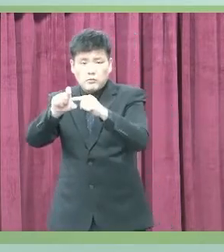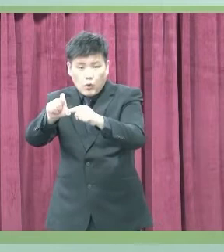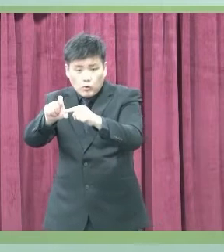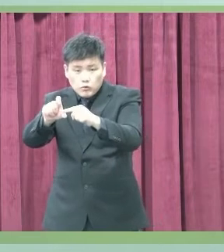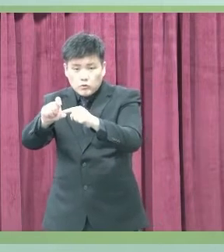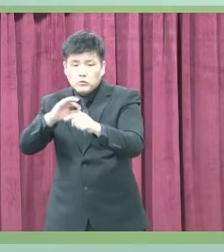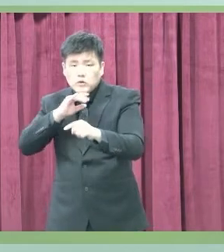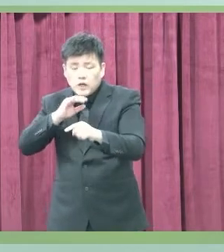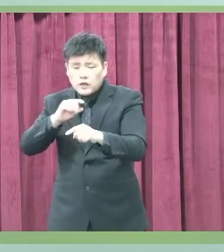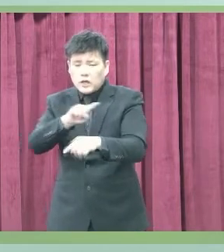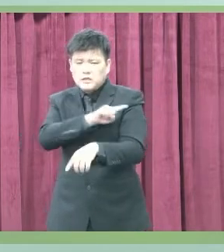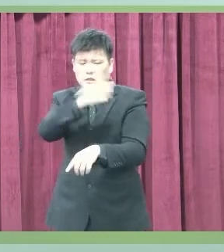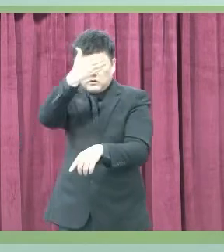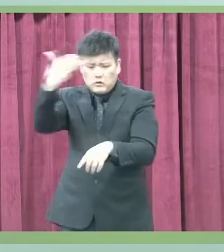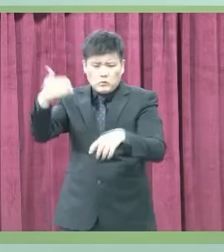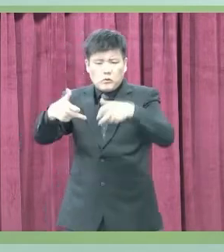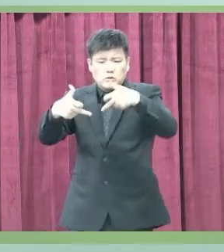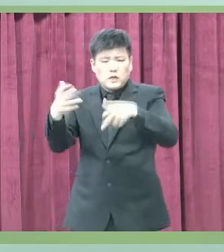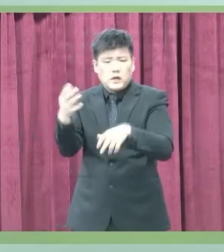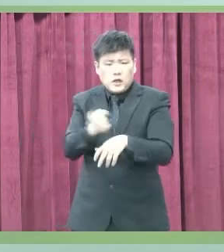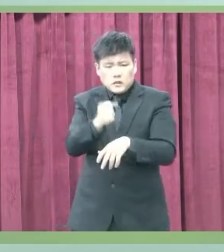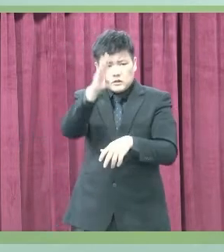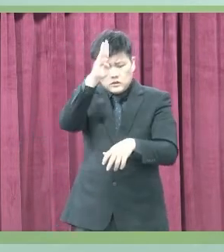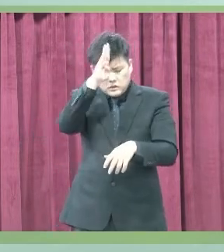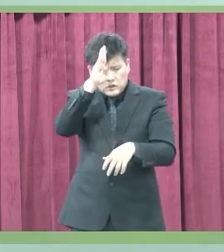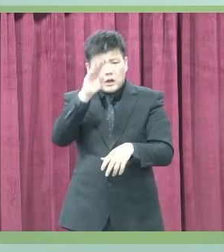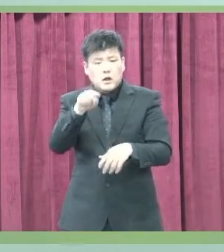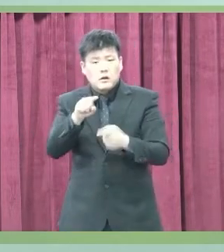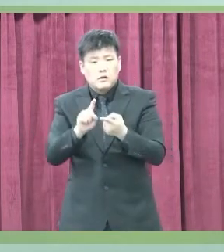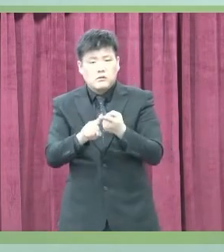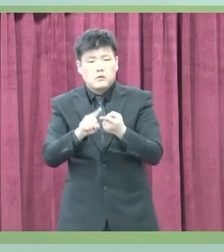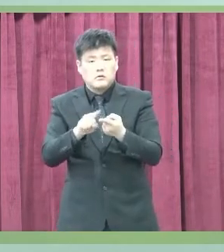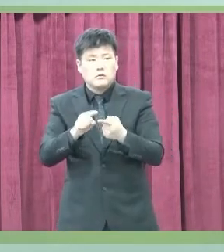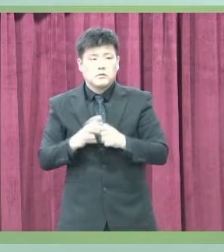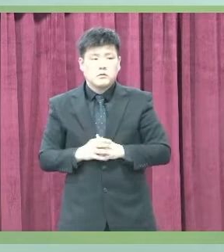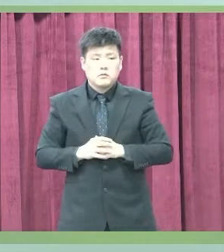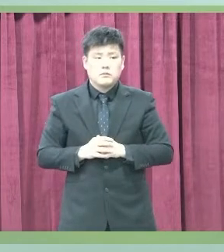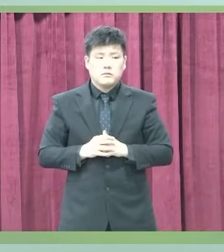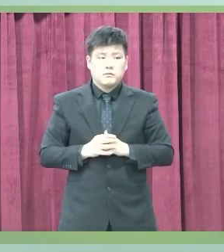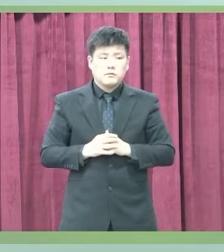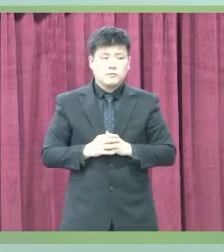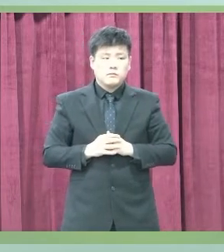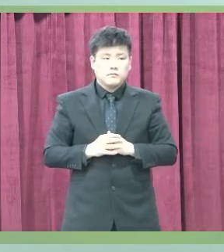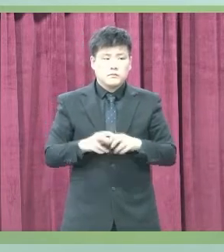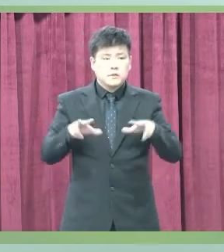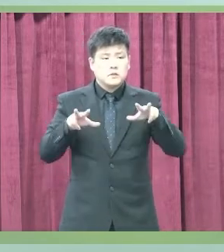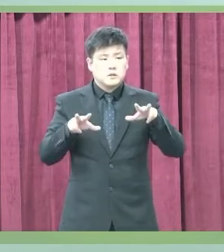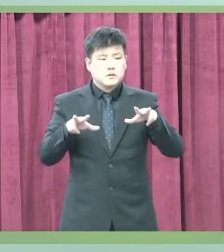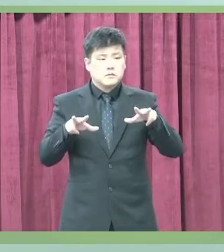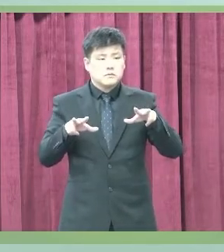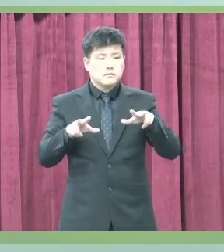그래서 장애인이 가지고 있는 질환 무엇 얼마나 이게 우리가 지금